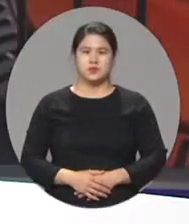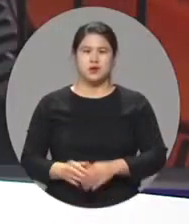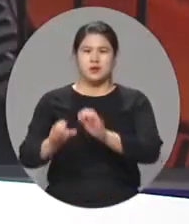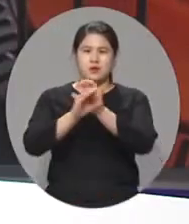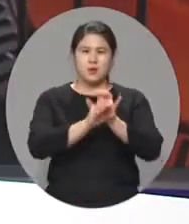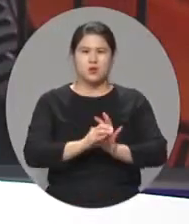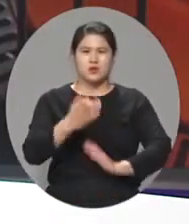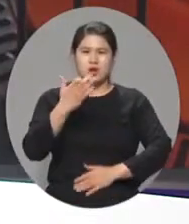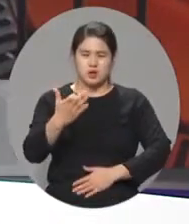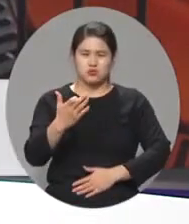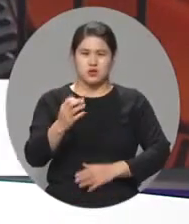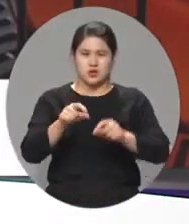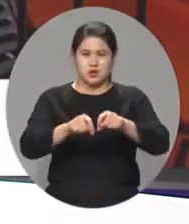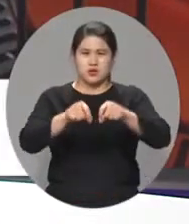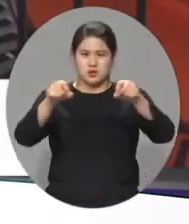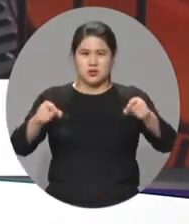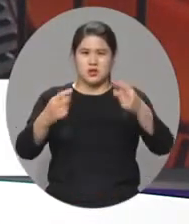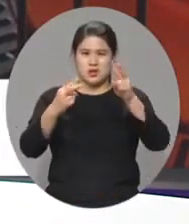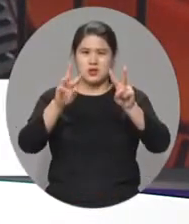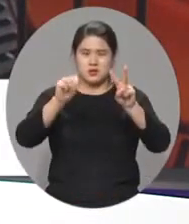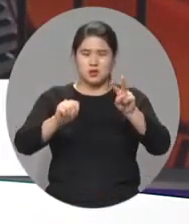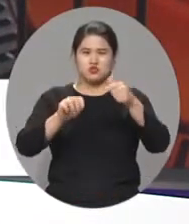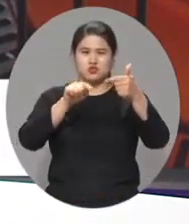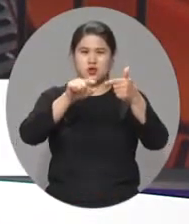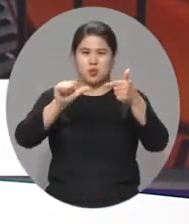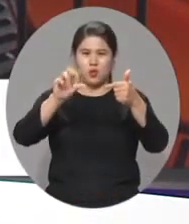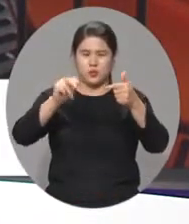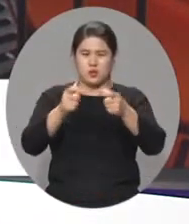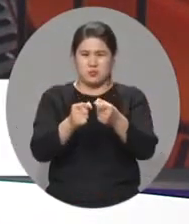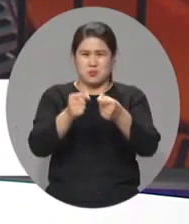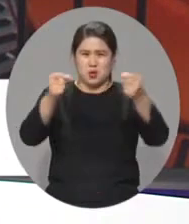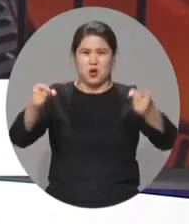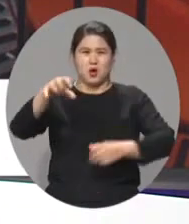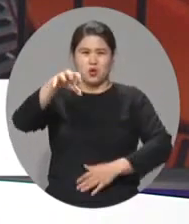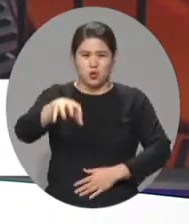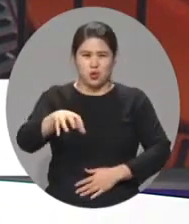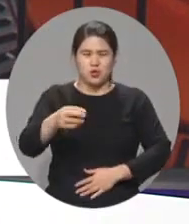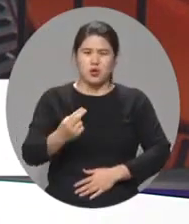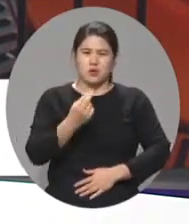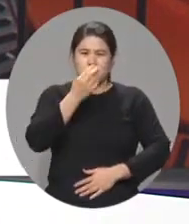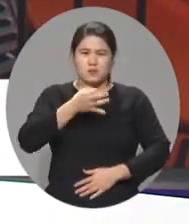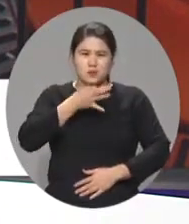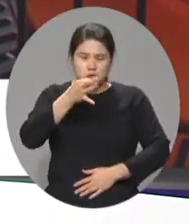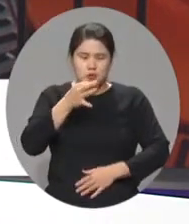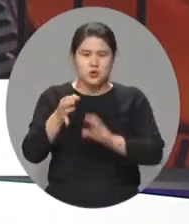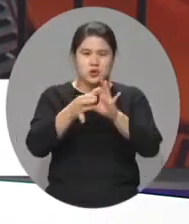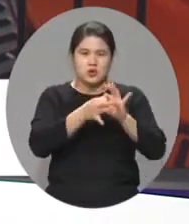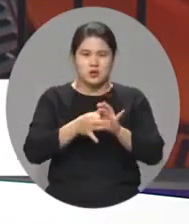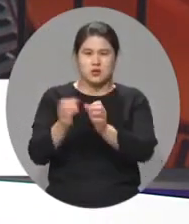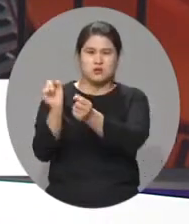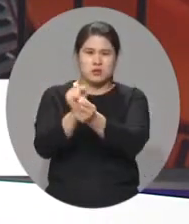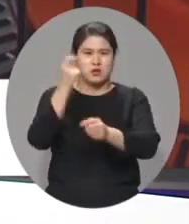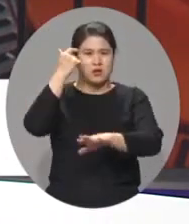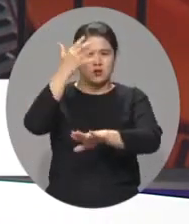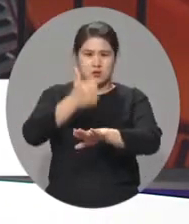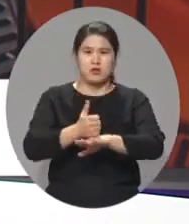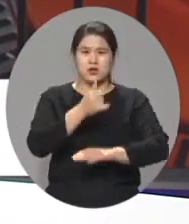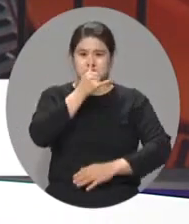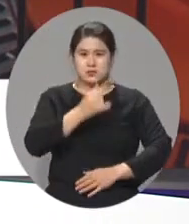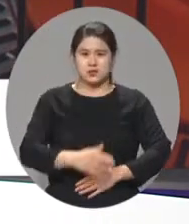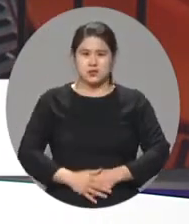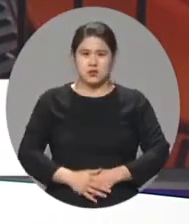코렐 구가 2m 이내 가 아닌 6.5m 에 먼 거리에서도 b 말로 전파될 수 있다는 연구결과가 나왔습니다